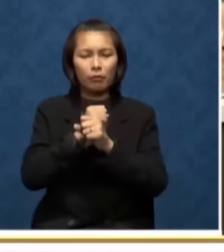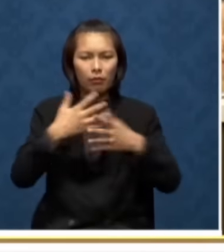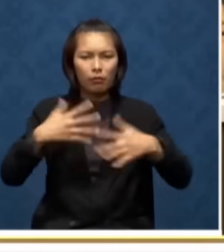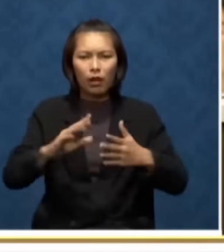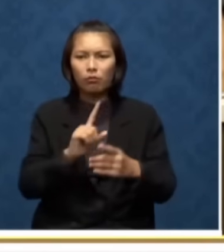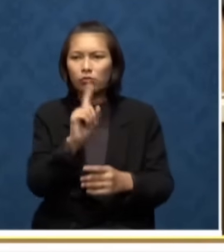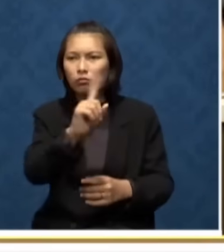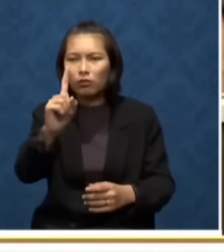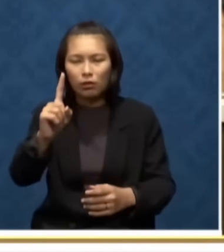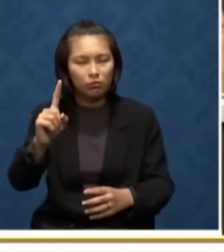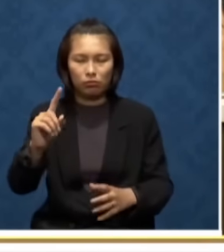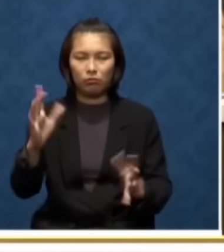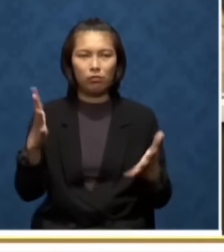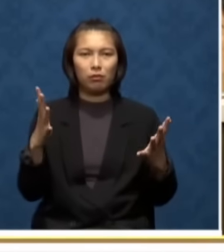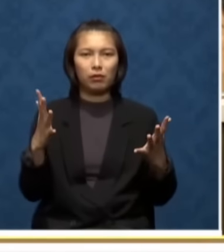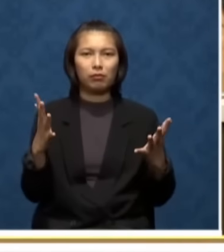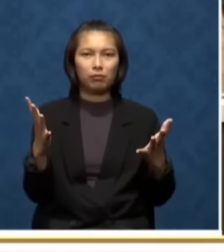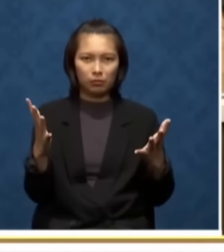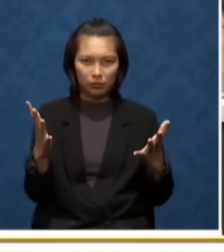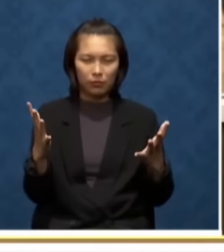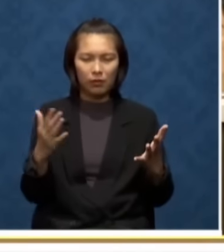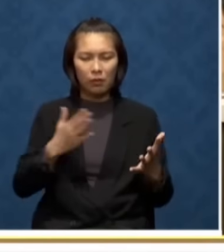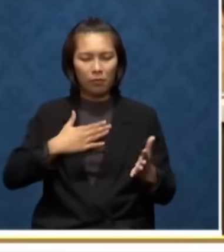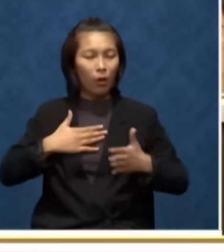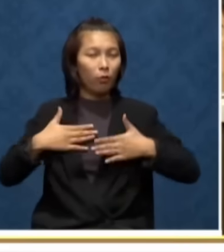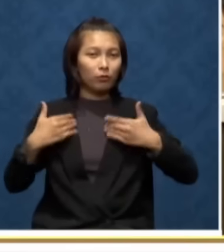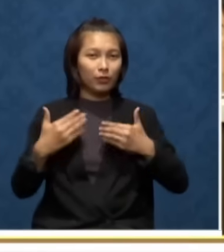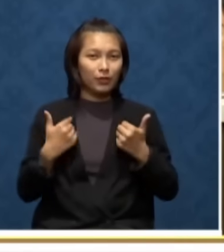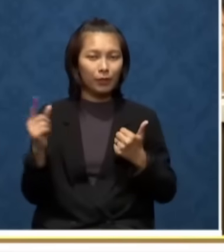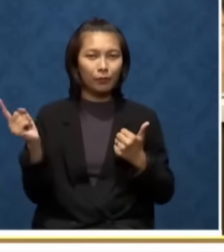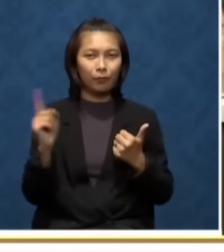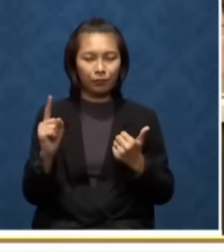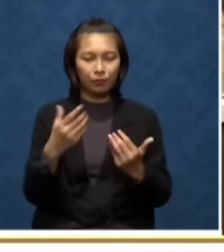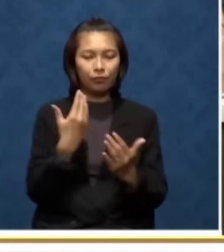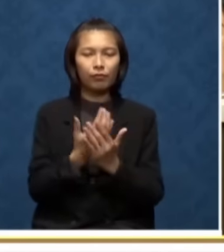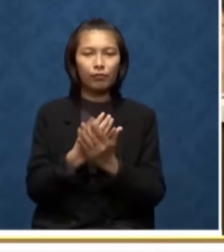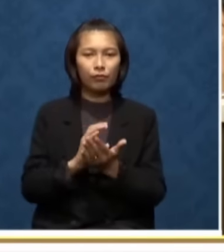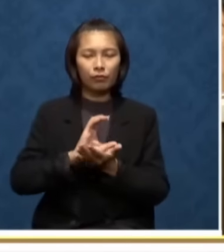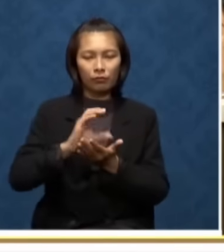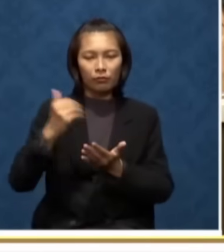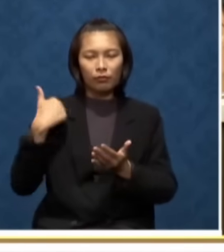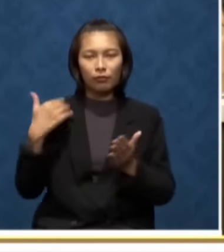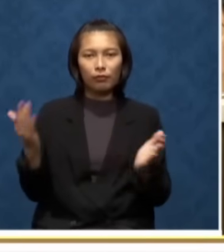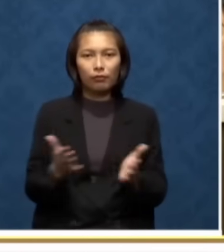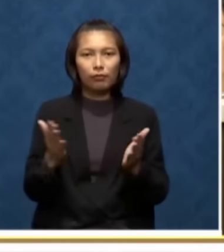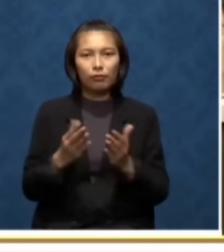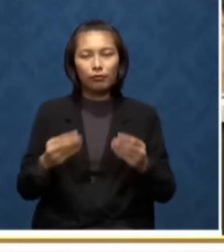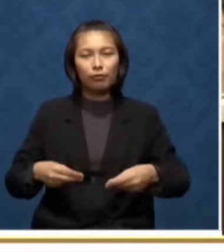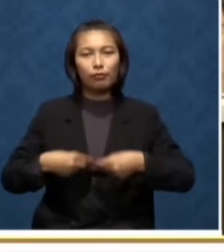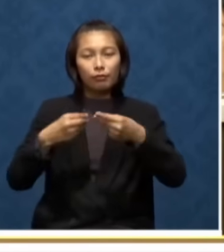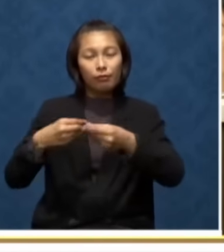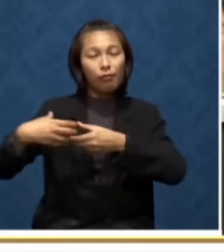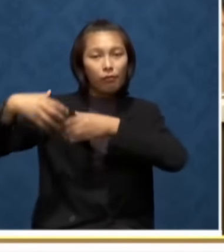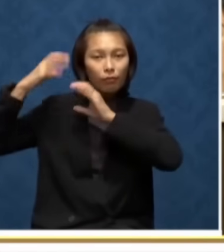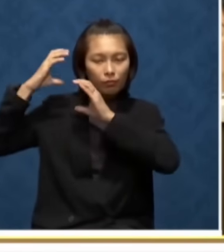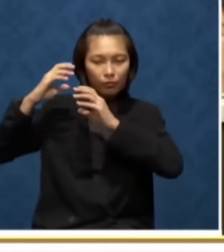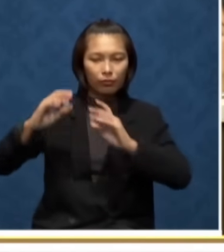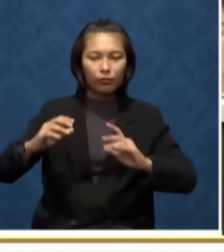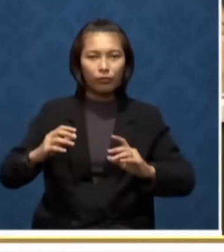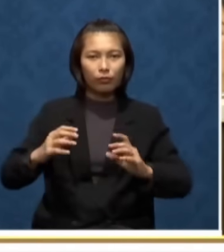ไรแล้วบ้างดิฉันดีใจนะคะที่กองทุนเนี่ยมีการส่งเสริมอุตสาหกรรมภาพยนตร์และ